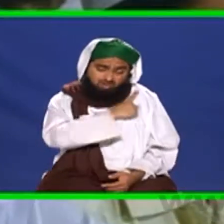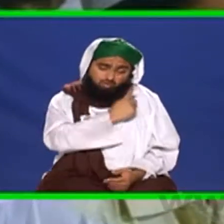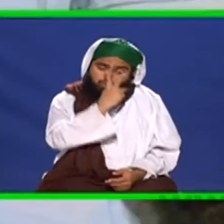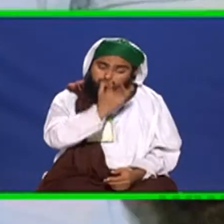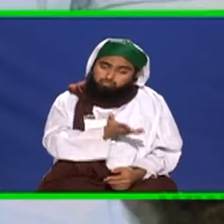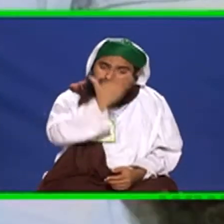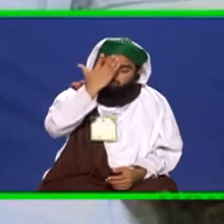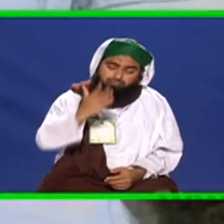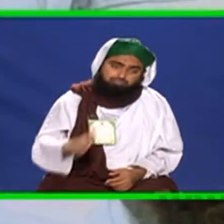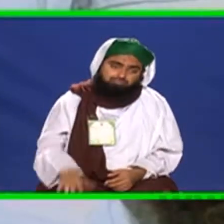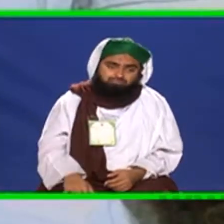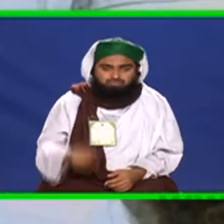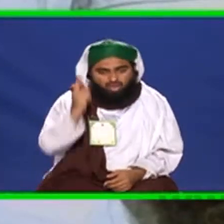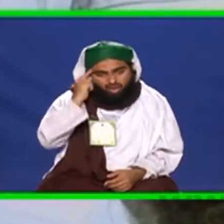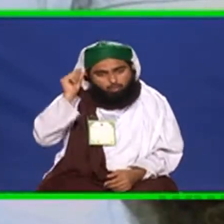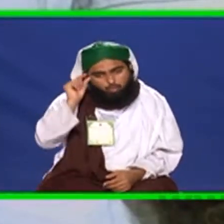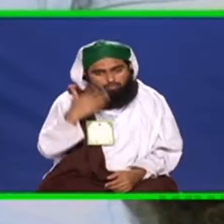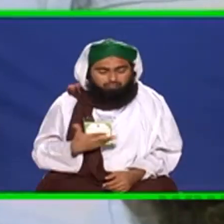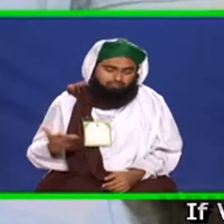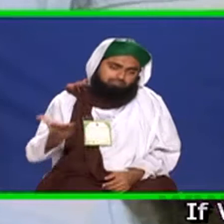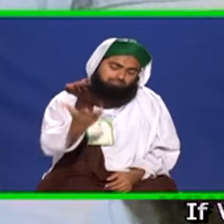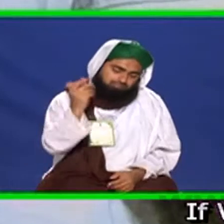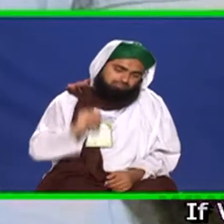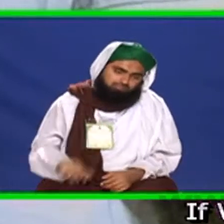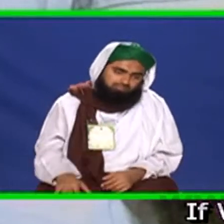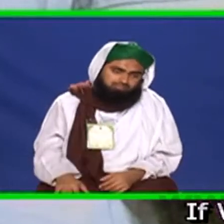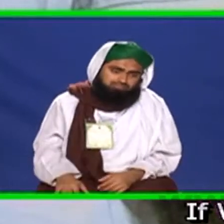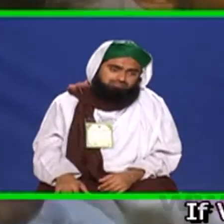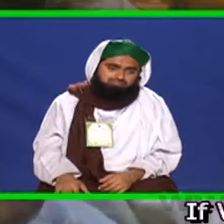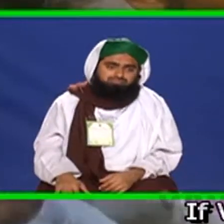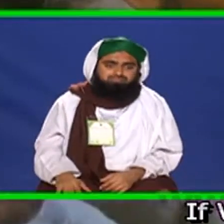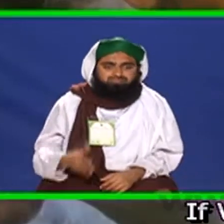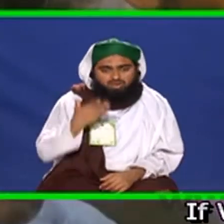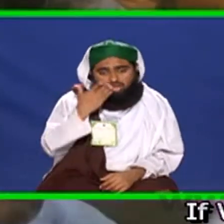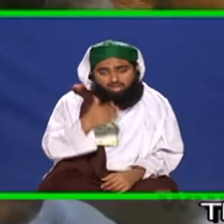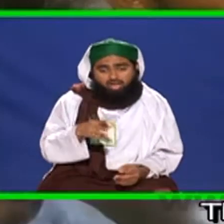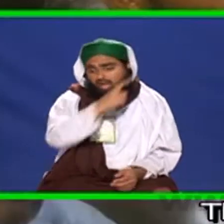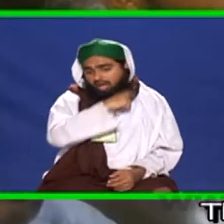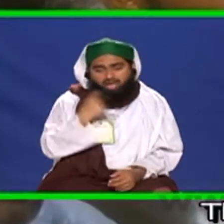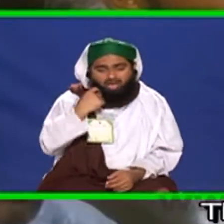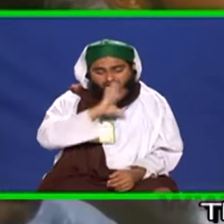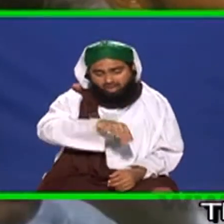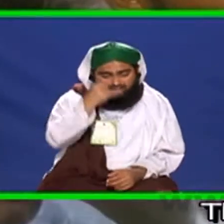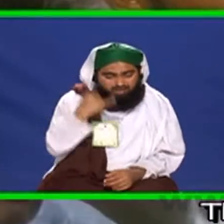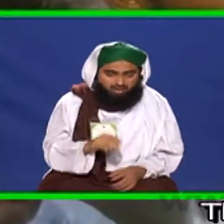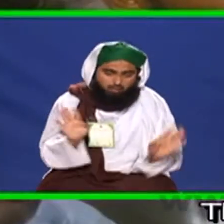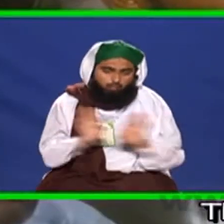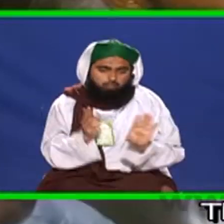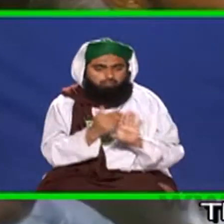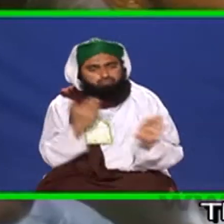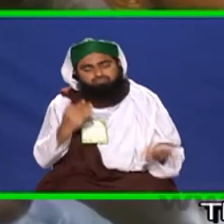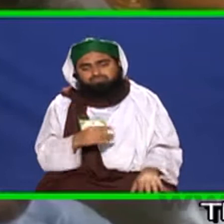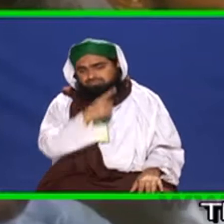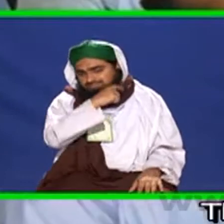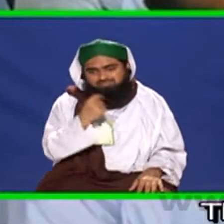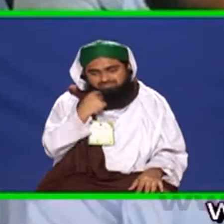بھی منڈوا دیتے ہیں، بڑا ان پر طرف آتا ہے، کہیں عقل ملتی ہوتی تھوڑی اس کو بھی تیار ہے کہ کم از کم یہاں تو اس حرام فیل